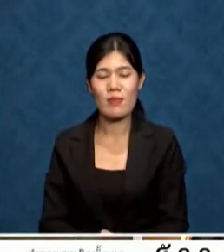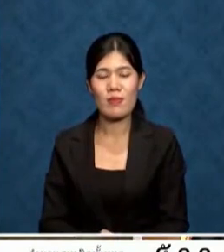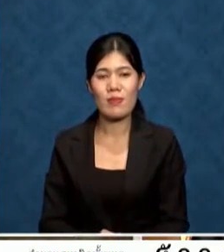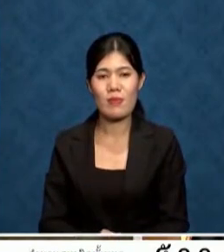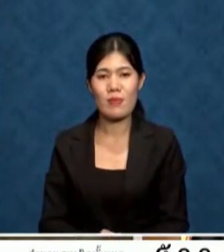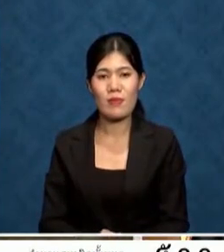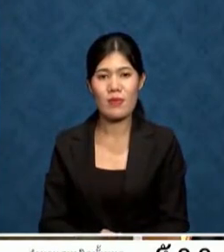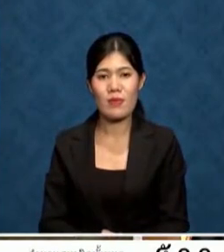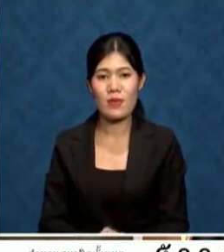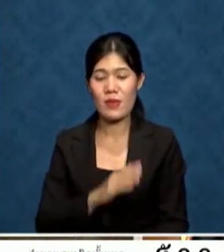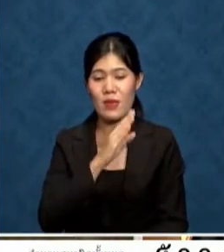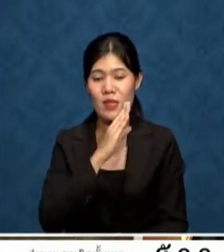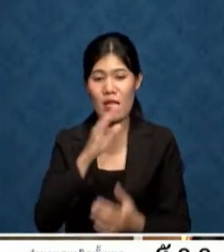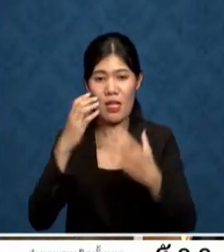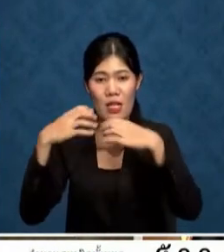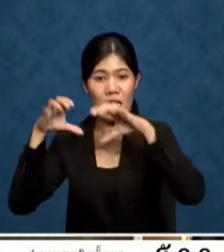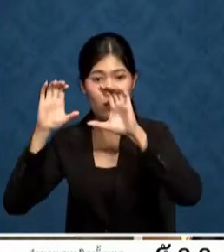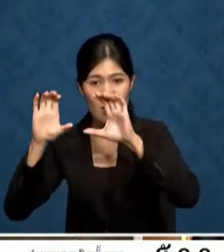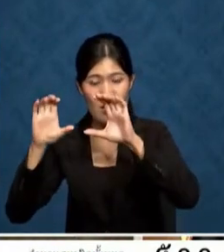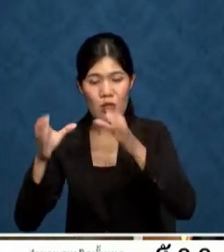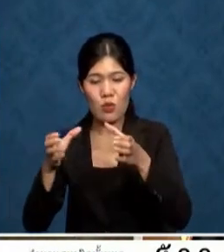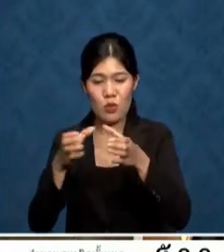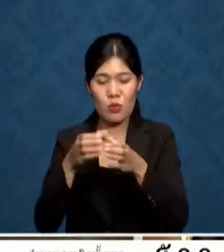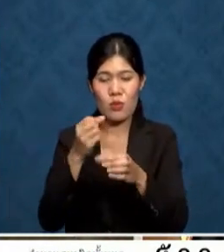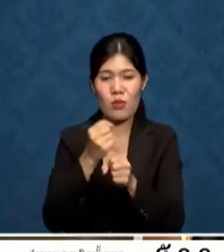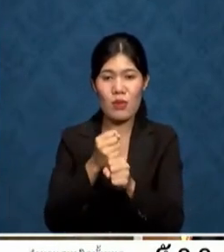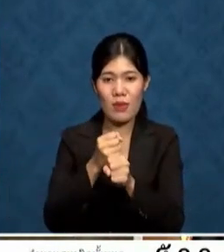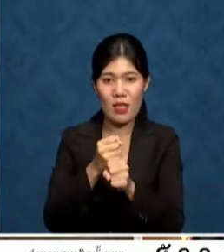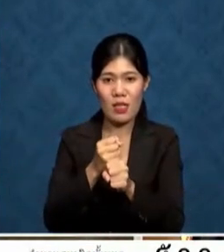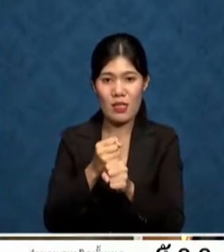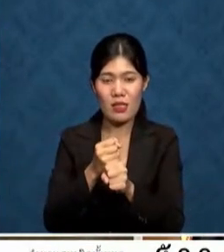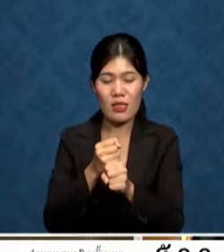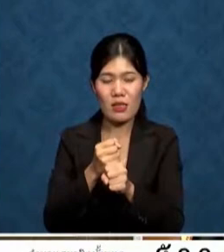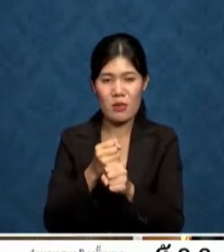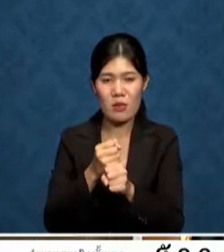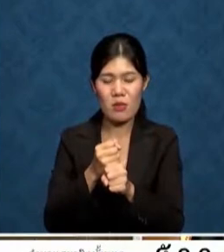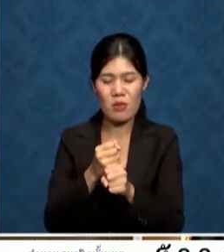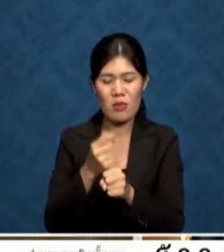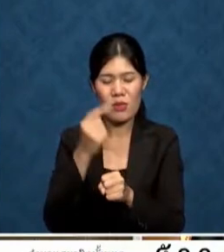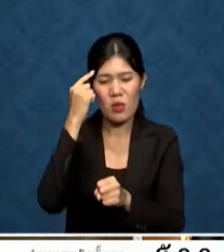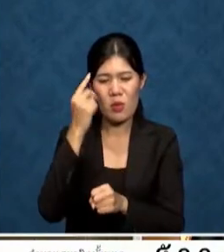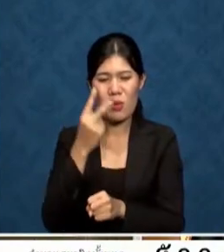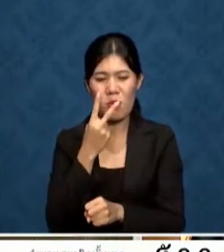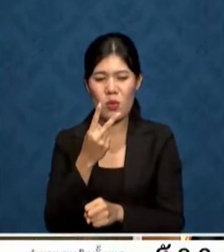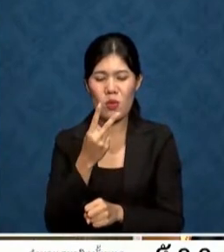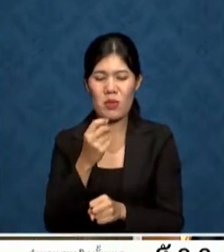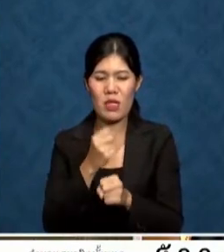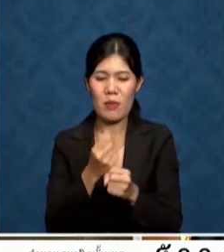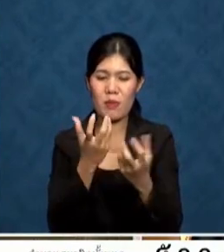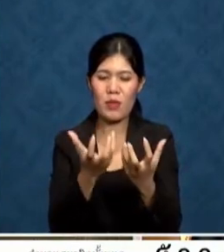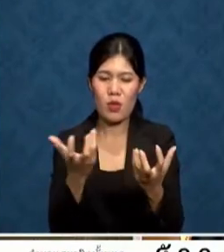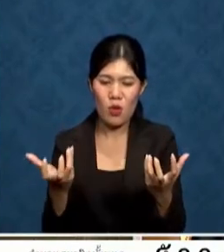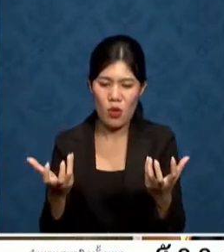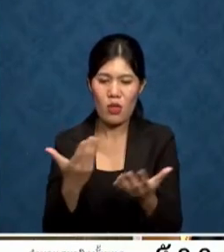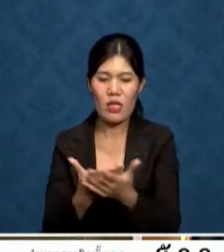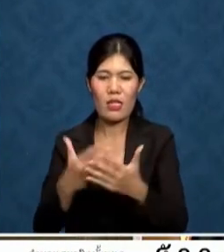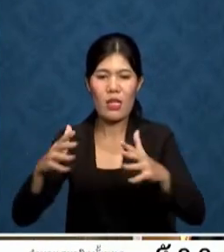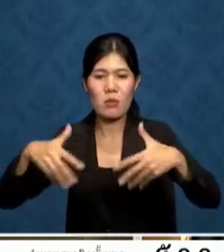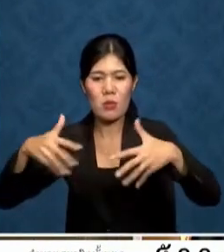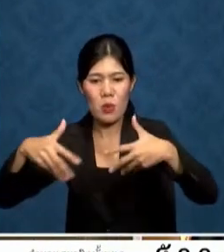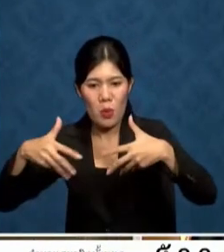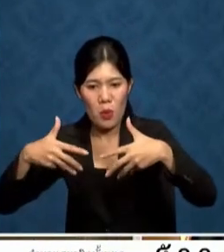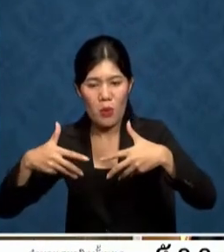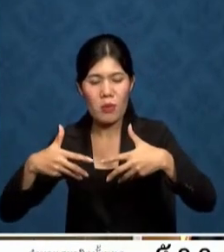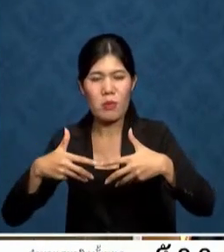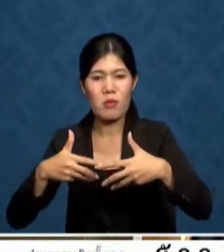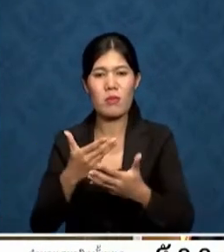หน่วยงานหรือแม้แต่ผู้ประกอบการเองนะครับยังคงมองว่ามันเป็นผลิตภัณฑ์หนึ่งเพื่อหารายได้จากการท่องเที่ยวและ Soft